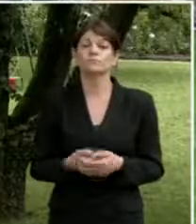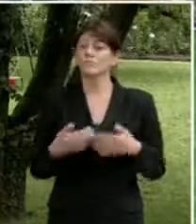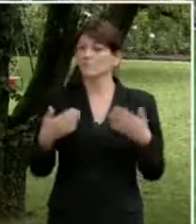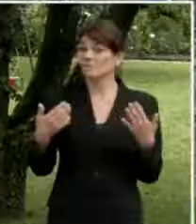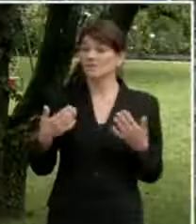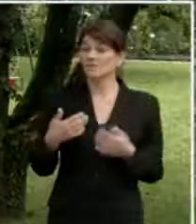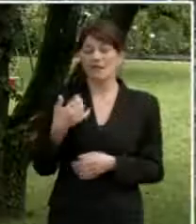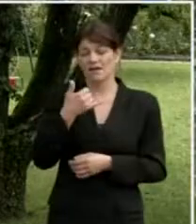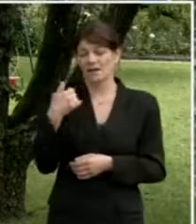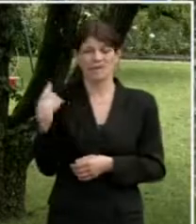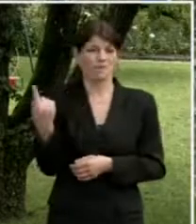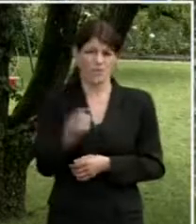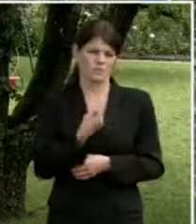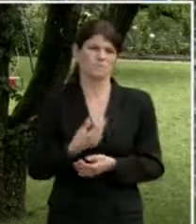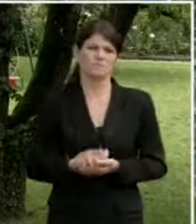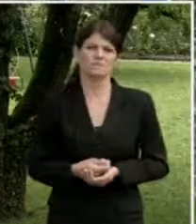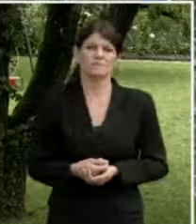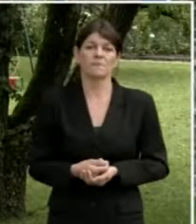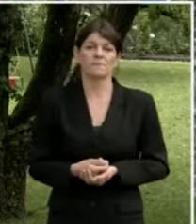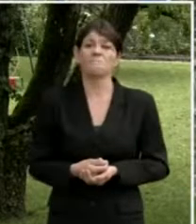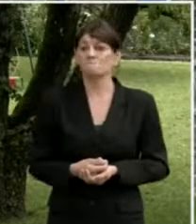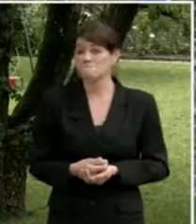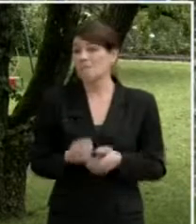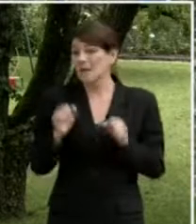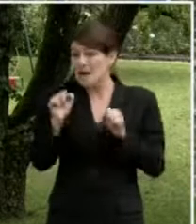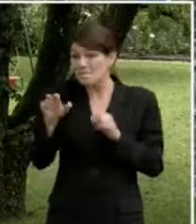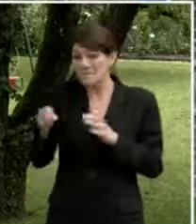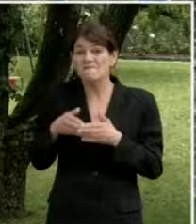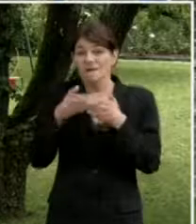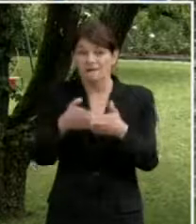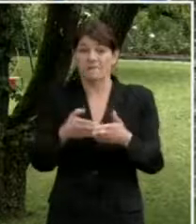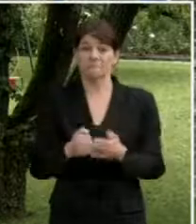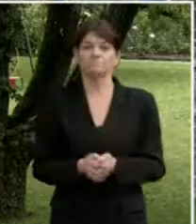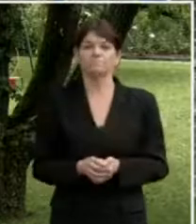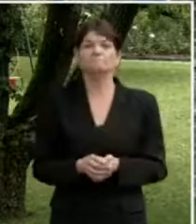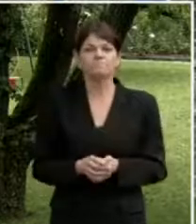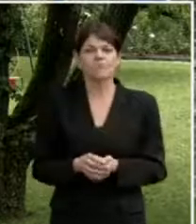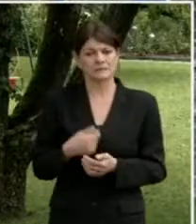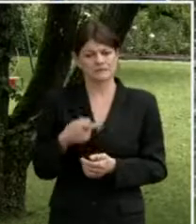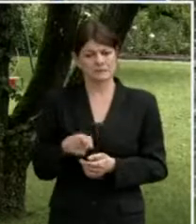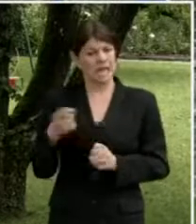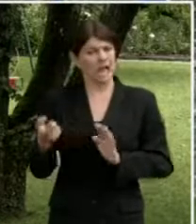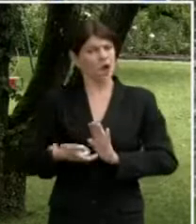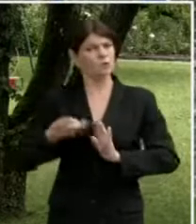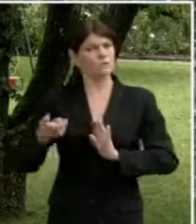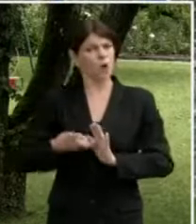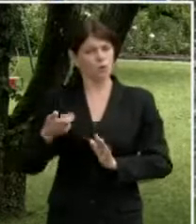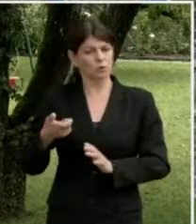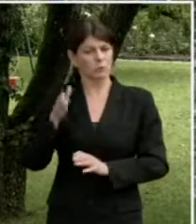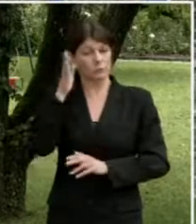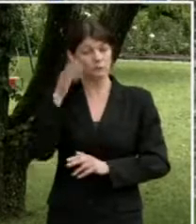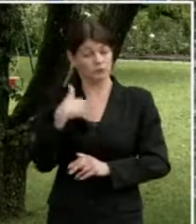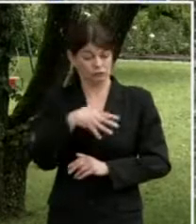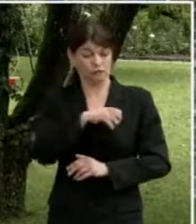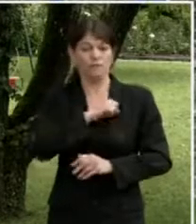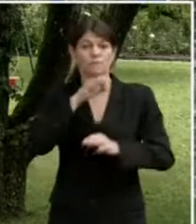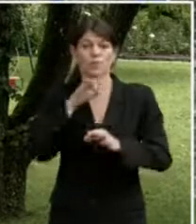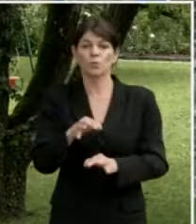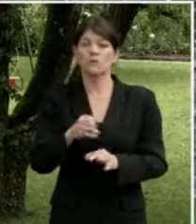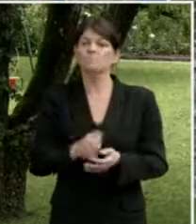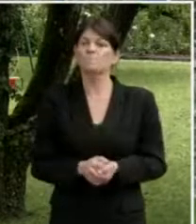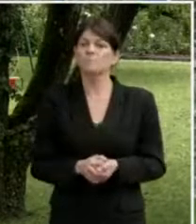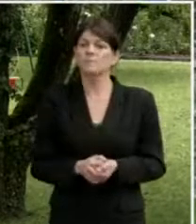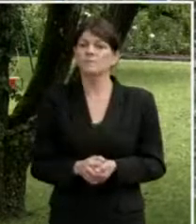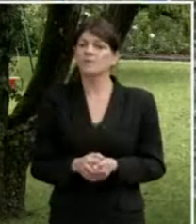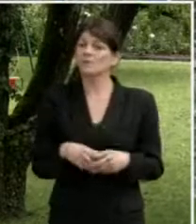Ein jeder von uns kann dazu beitragen, dass wir diese Herausforderungen gut bewältigen